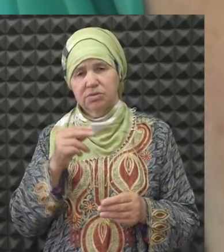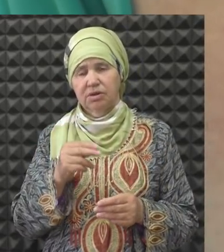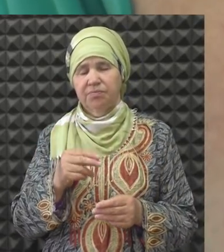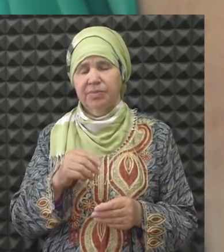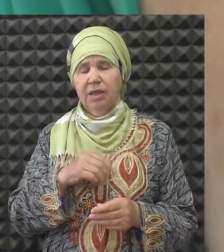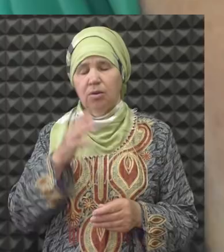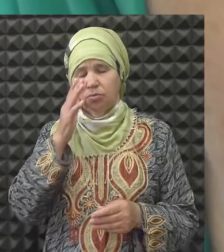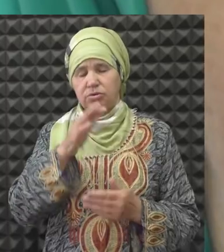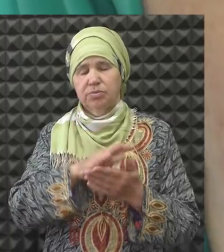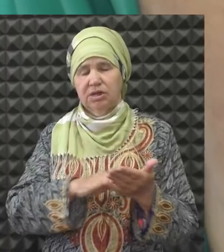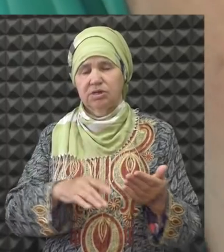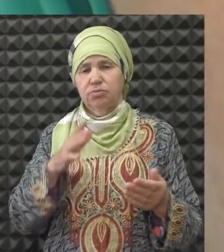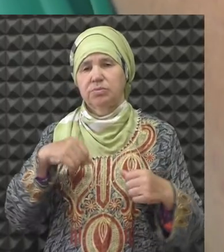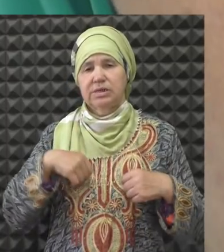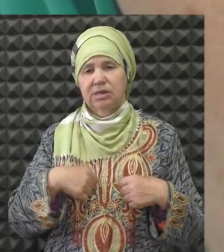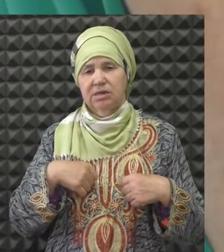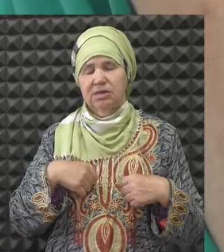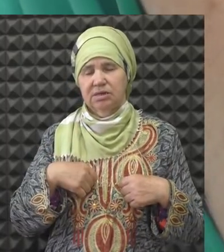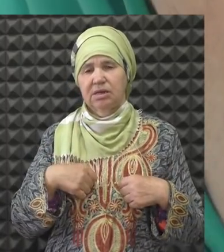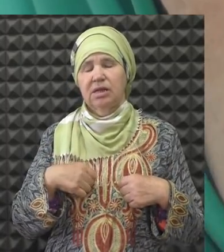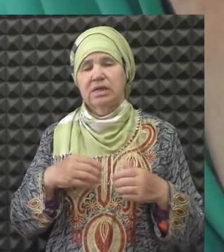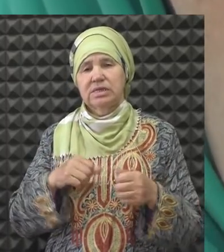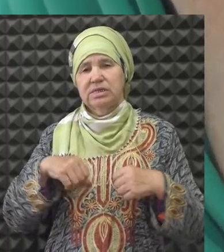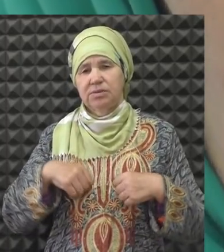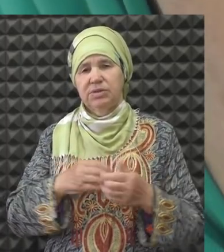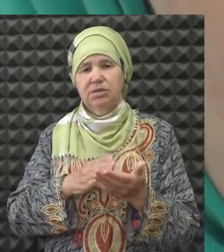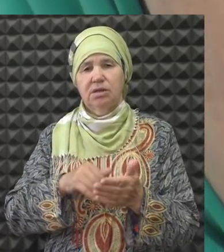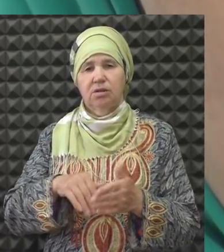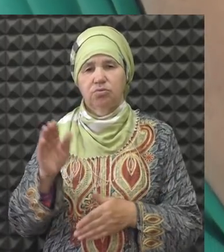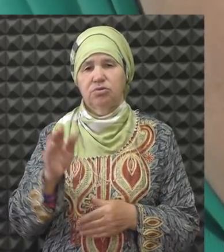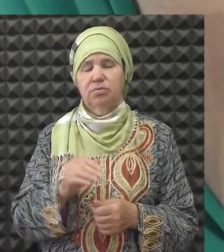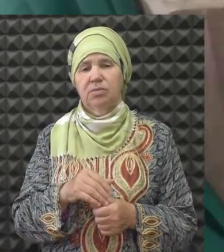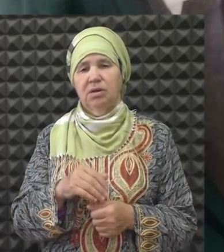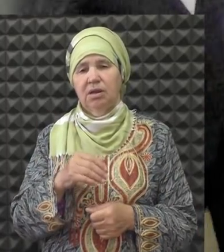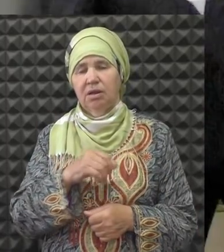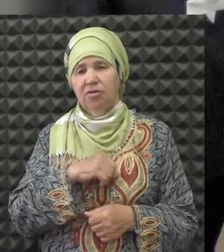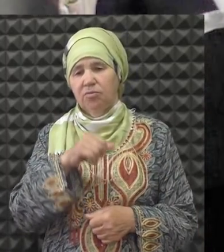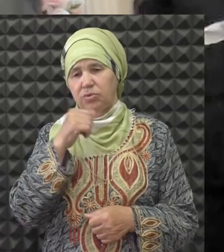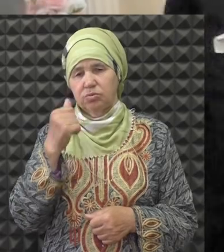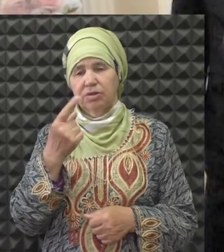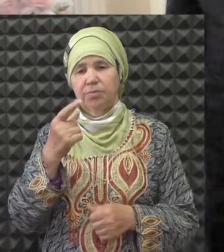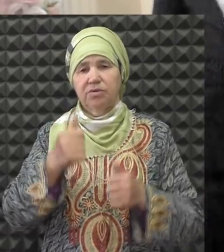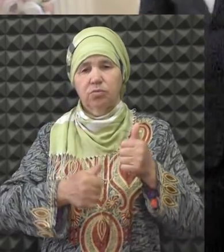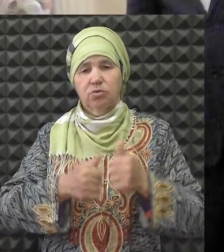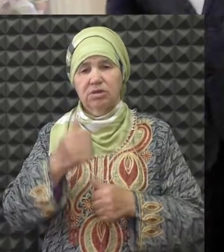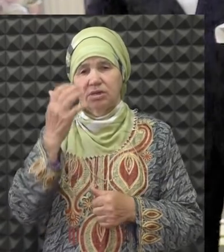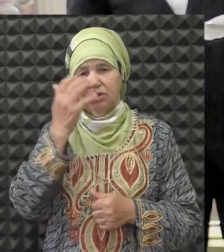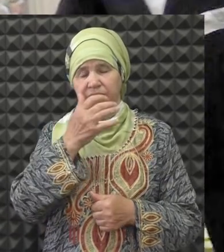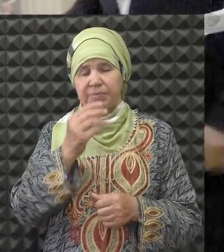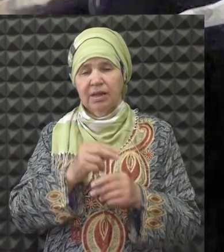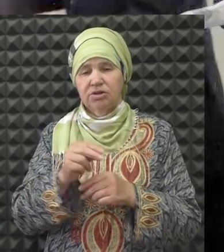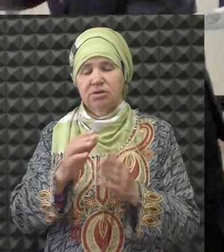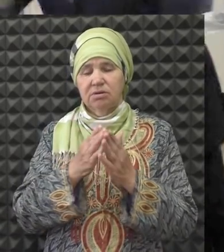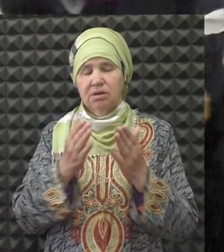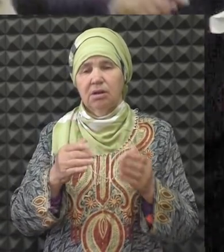учимся. Иншаллах, будем дальше тоже стремиться к лучшему. Амина Кункуева в прошлом году на первом конкурсе